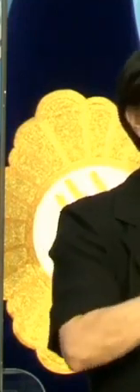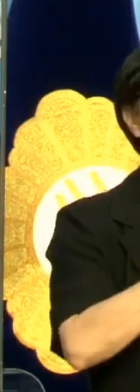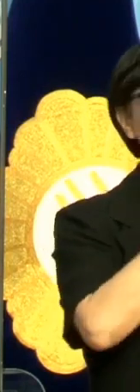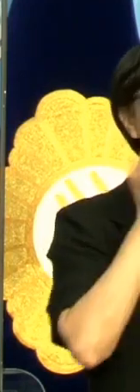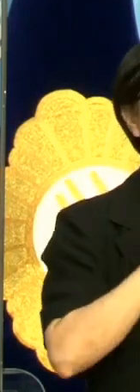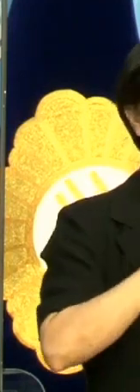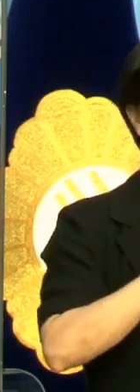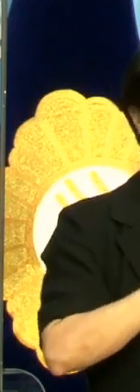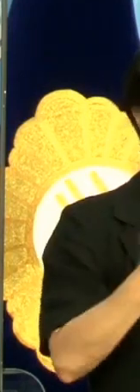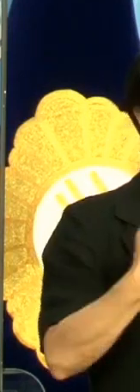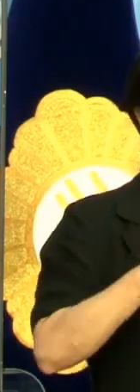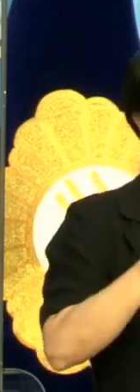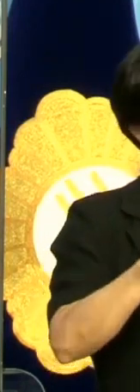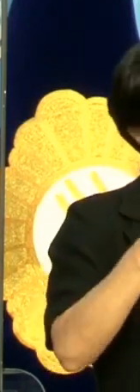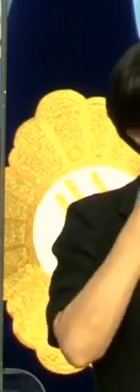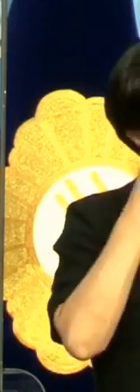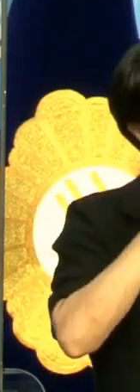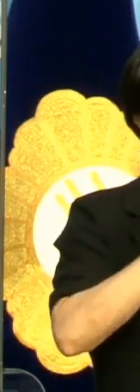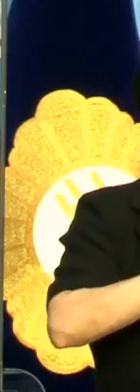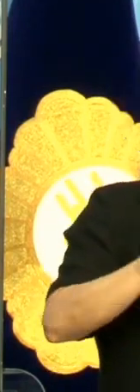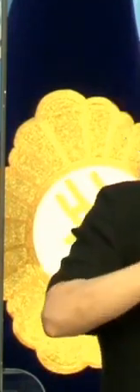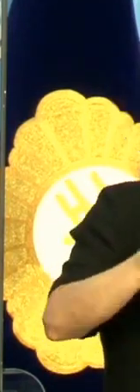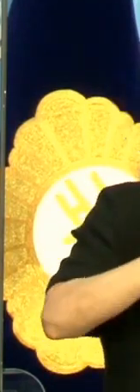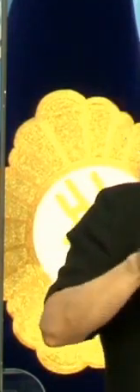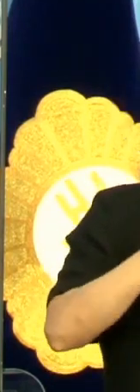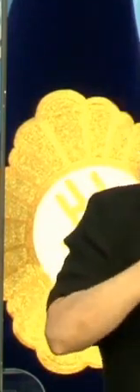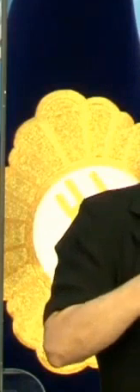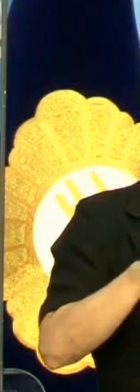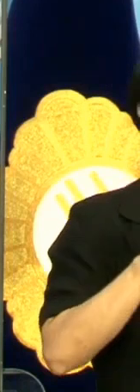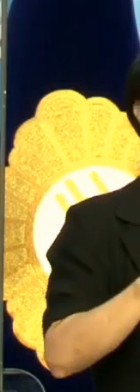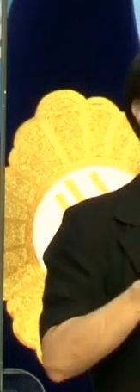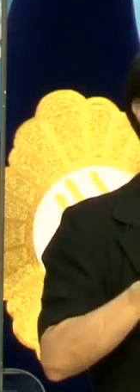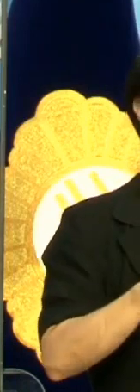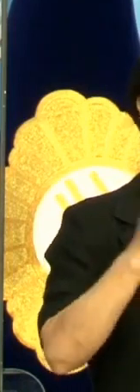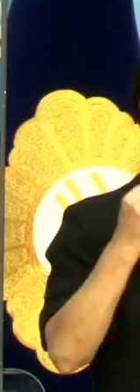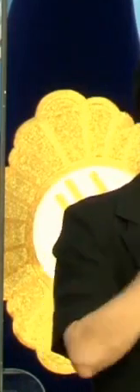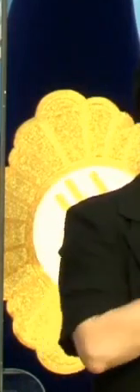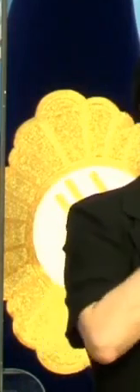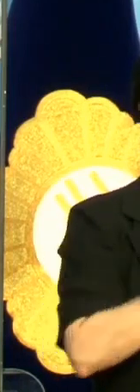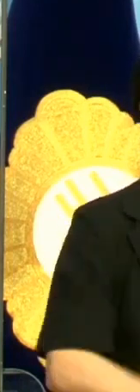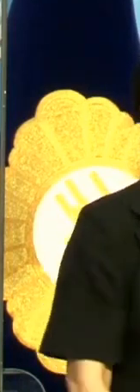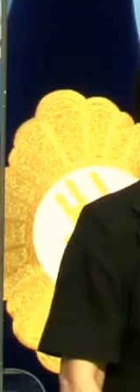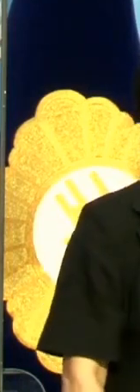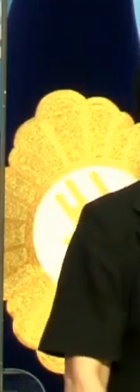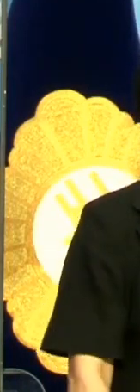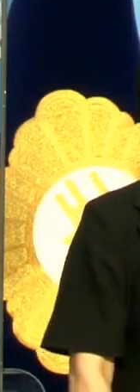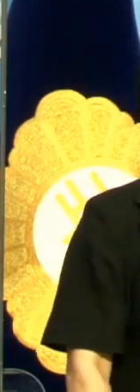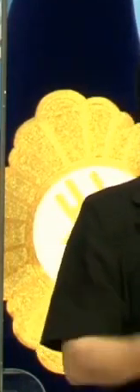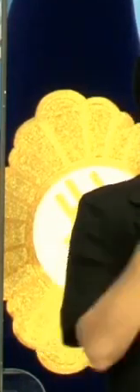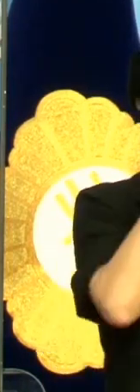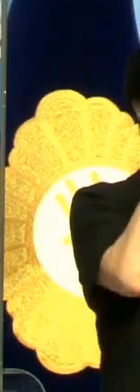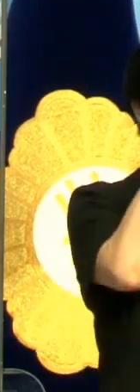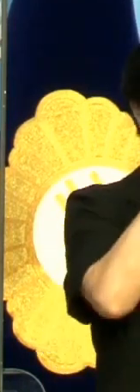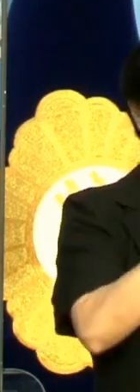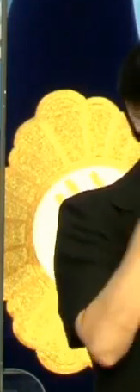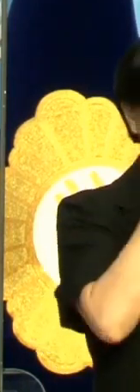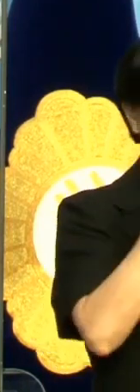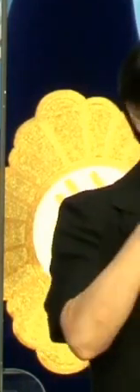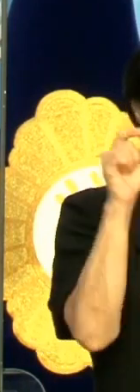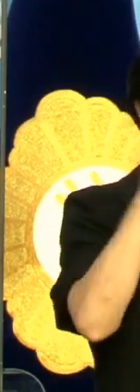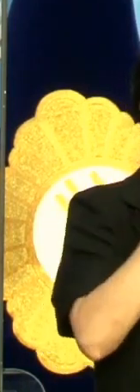기관을 소모적 정치공세로 허비하고 있는 현실이 무척 안타깝습니다 검찰 수사를 신속히